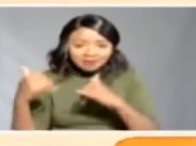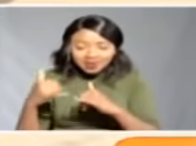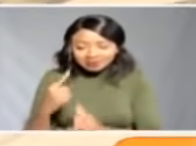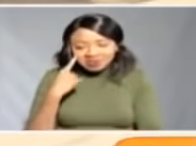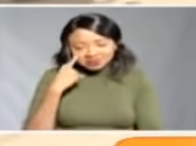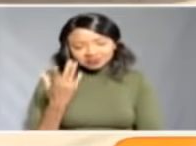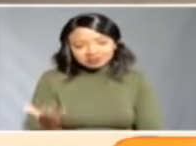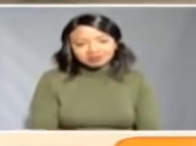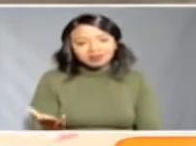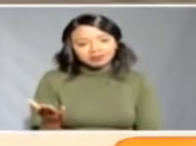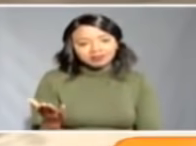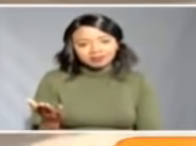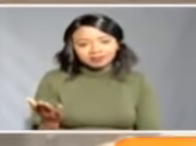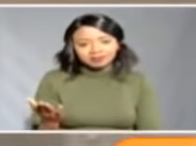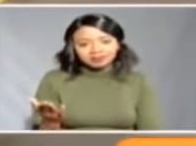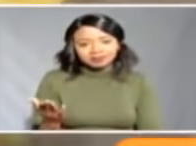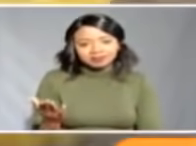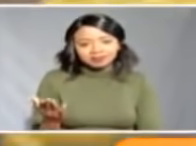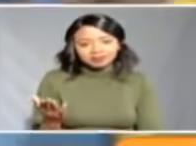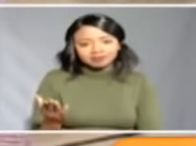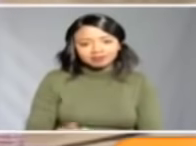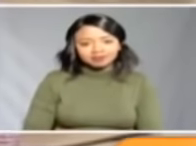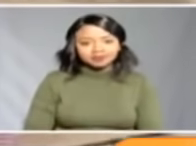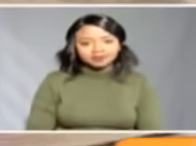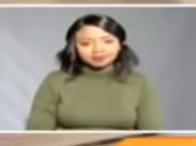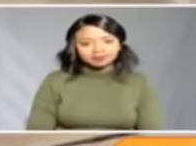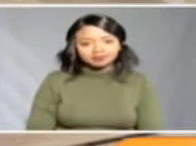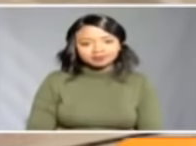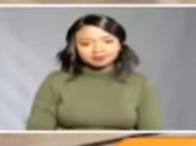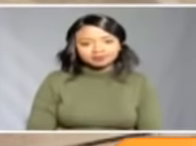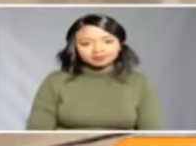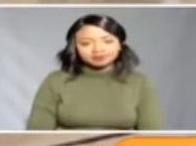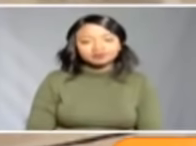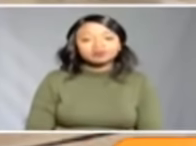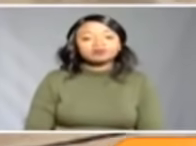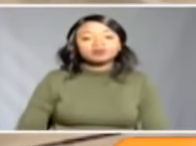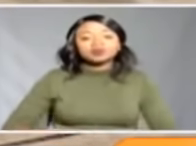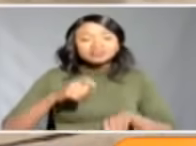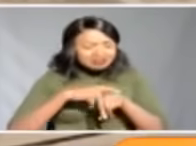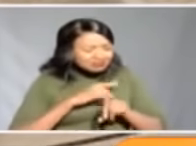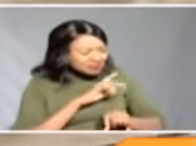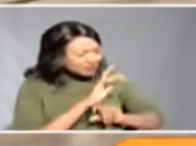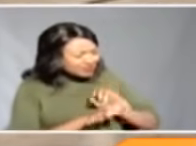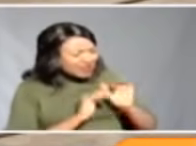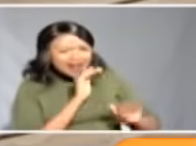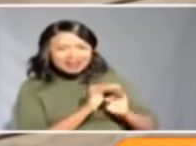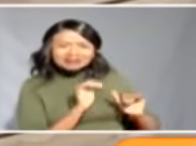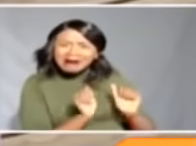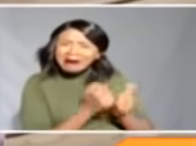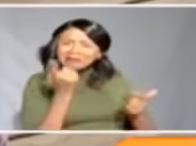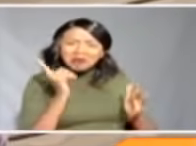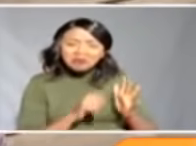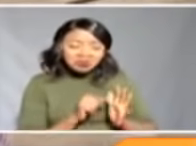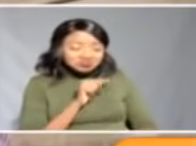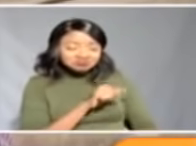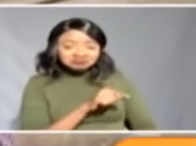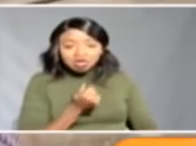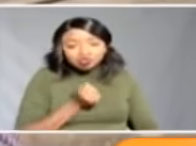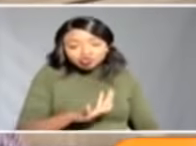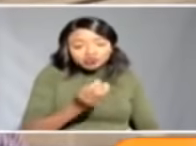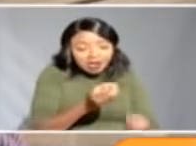na huko nyuma kwa shamba. Sasa kulingana na vile nilimuuliza ni nini kimetendeka,